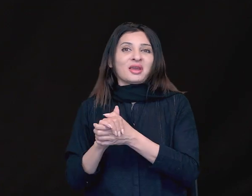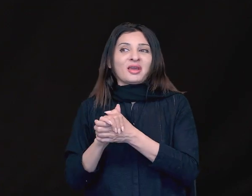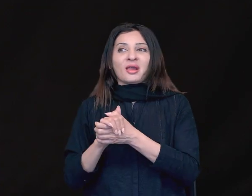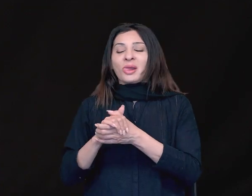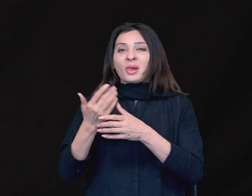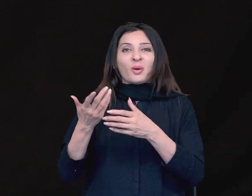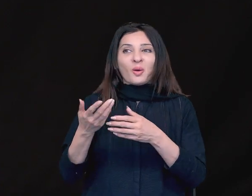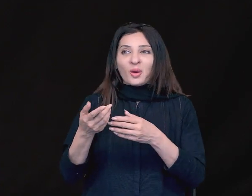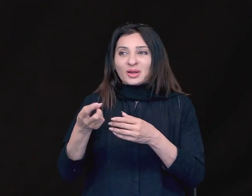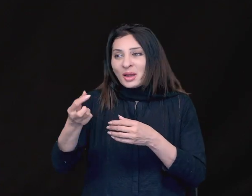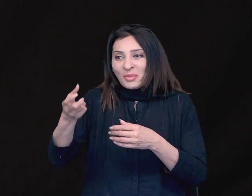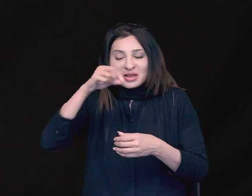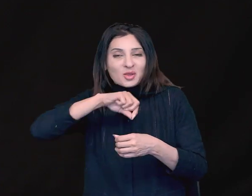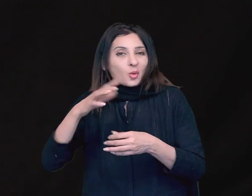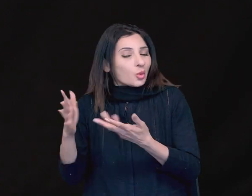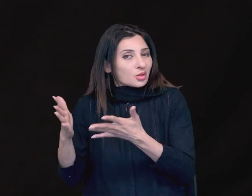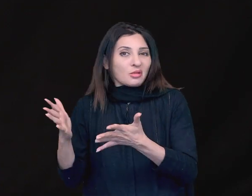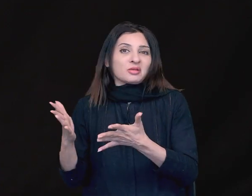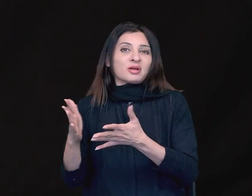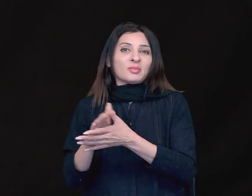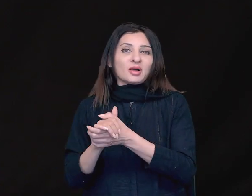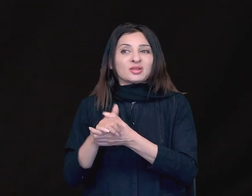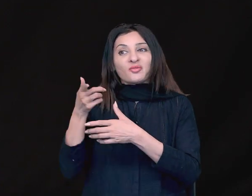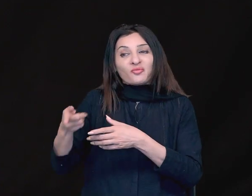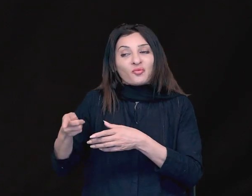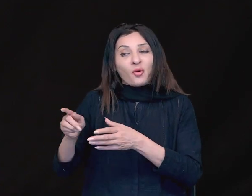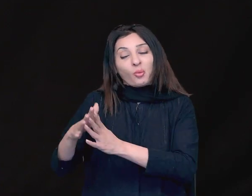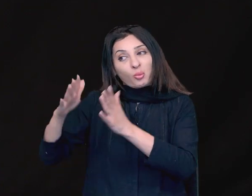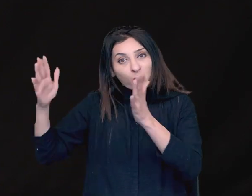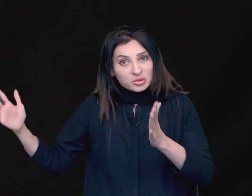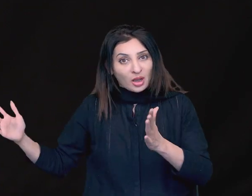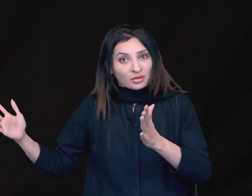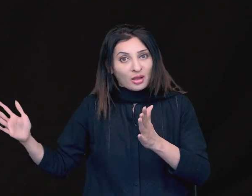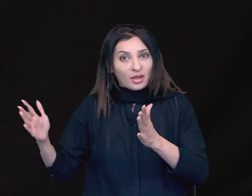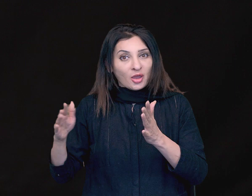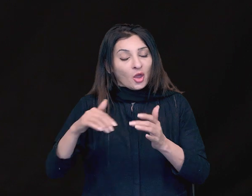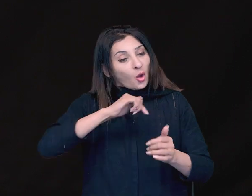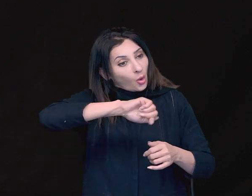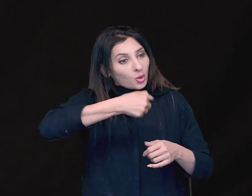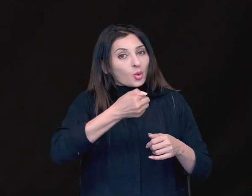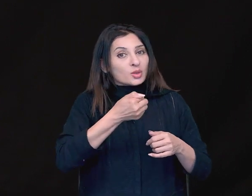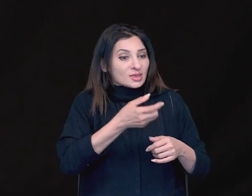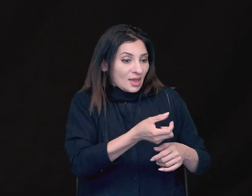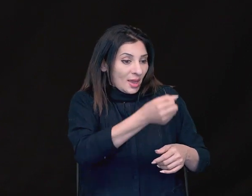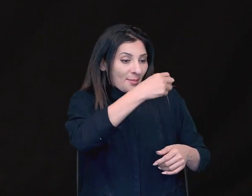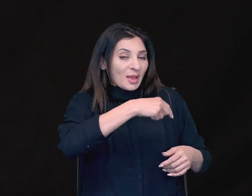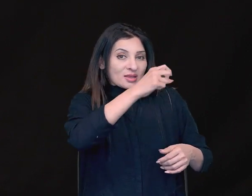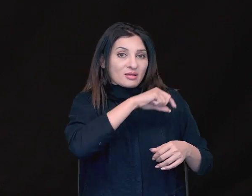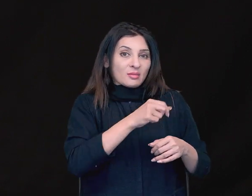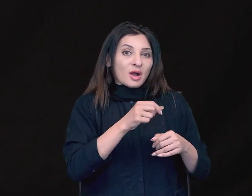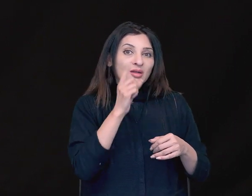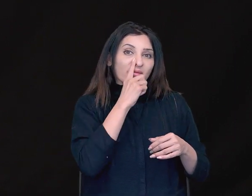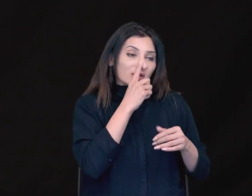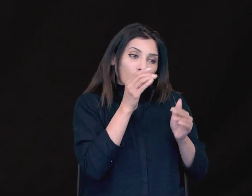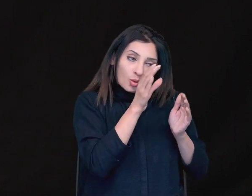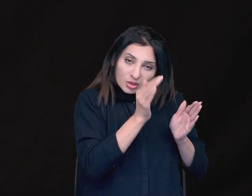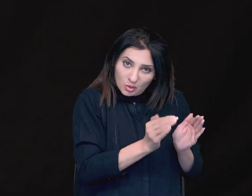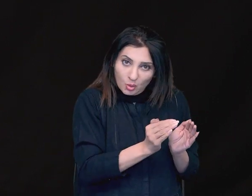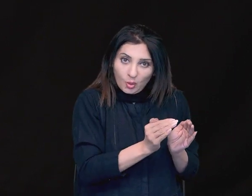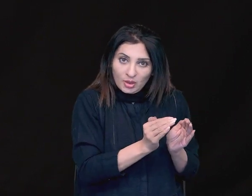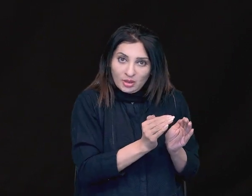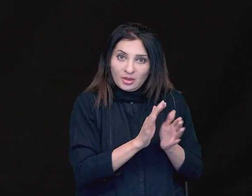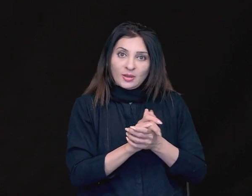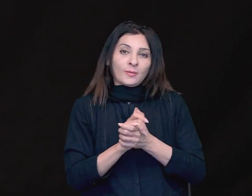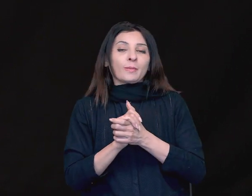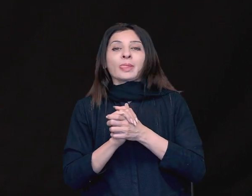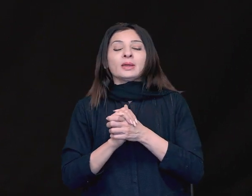جو آپ کی پراپرٹی ہے وہ عورتوں کے نام ہے۔ سو اٹ کلیئرلی سیز کہ آپ کو کوئی اسلامی حقوق بھی نہیں مل